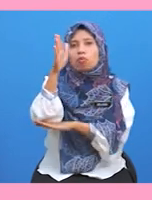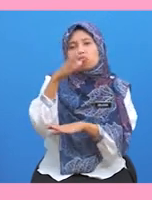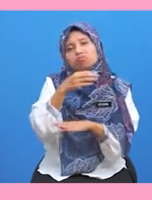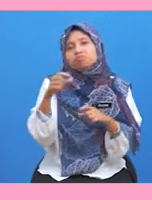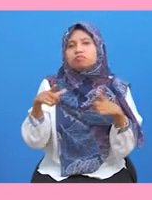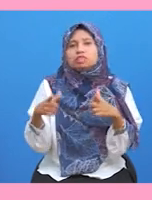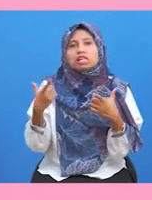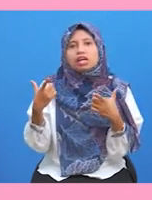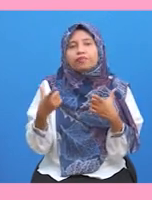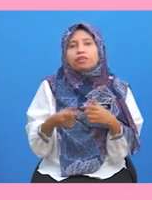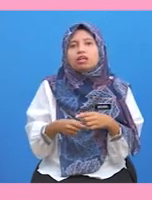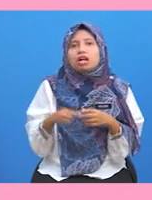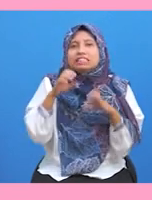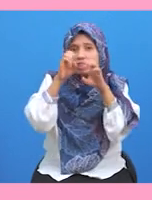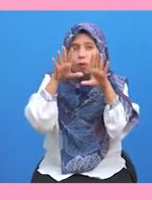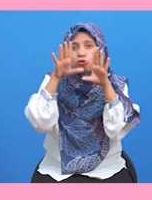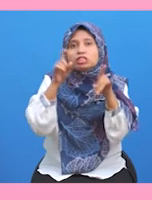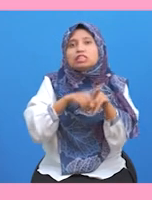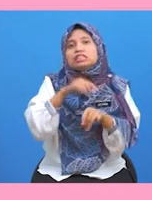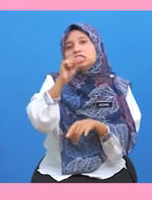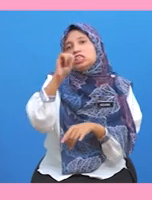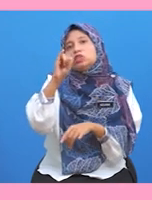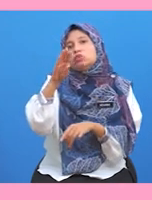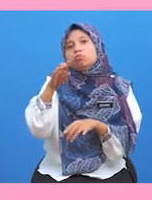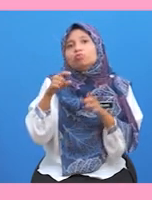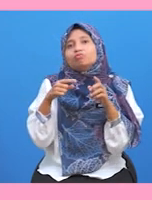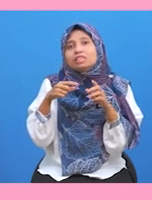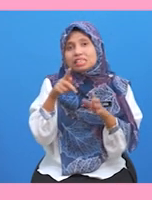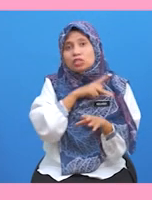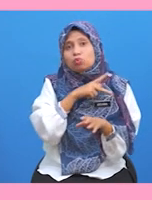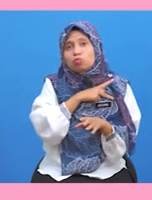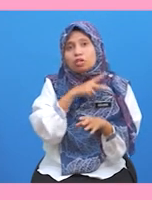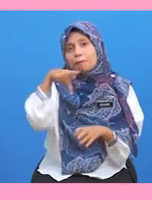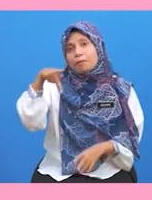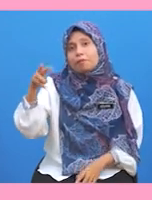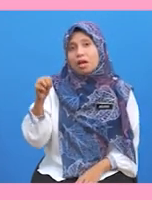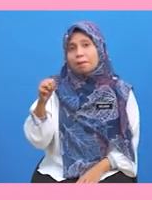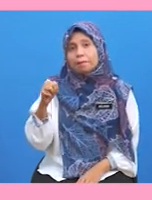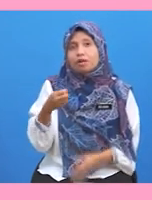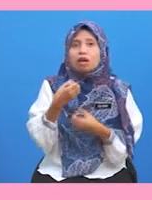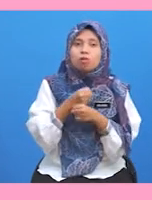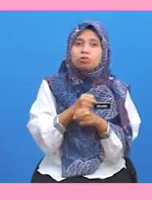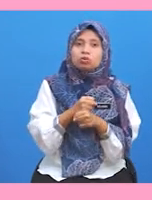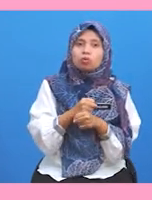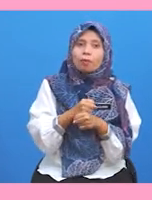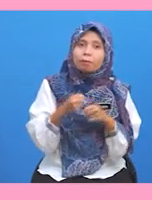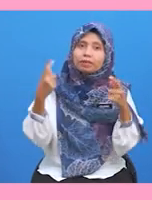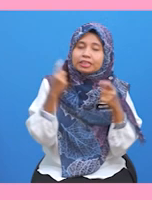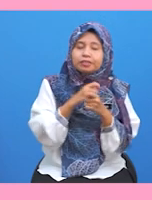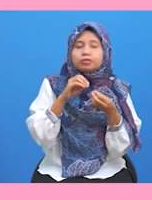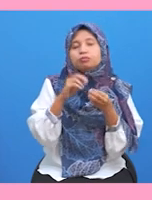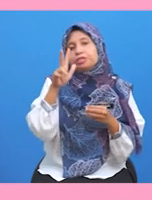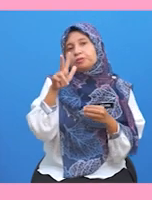Sibu diterajui oleh Pergerakan Pemuda Melayu PPM. Bentuk penentangan yang